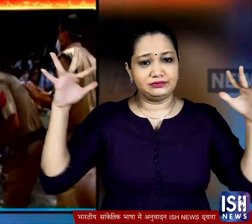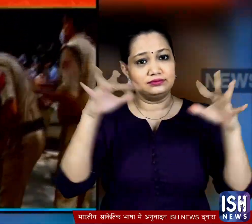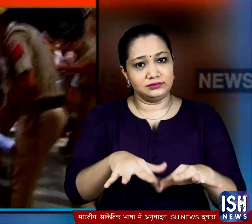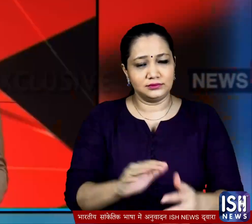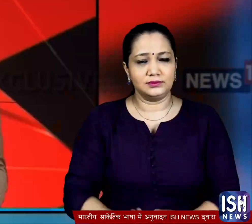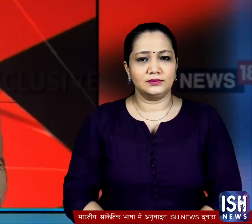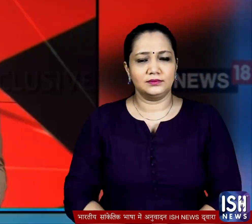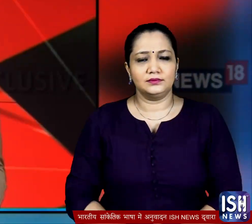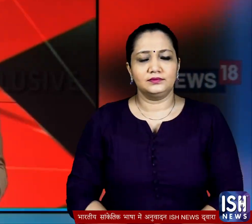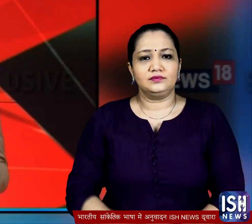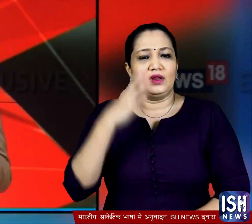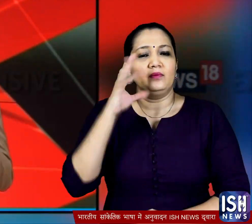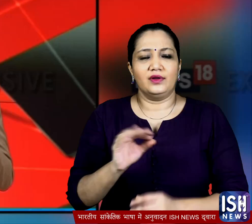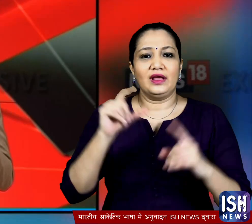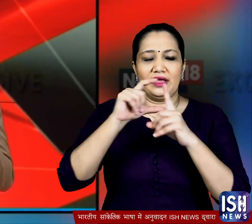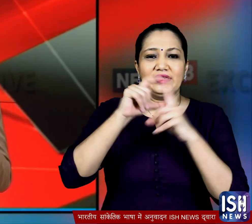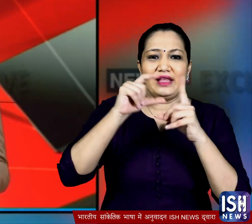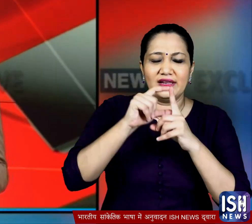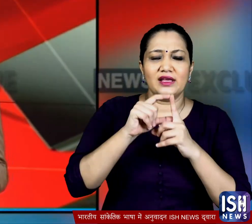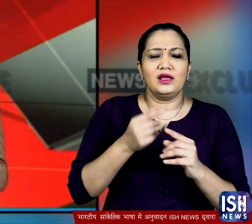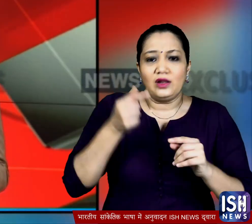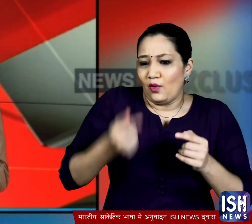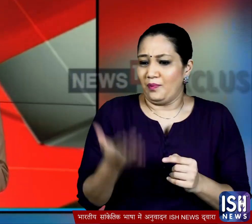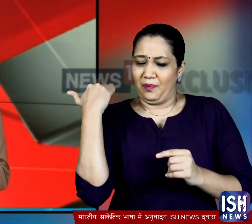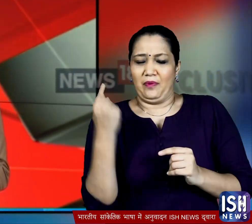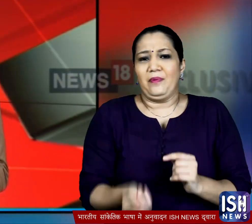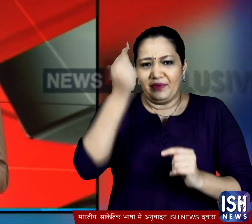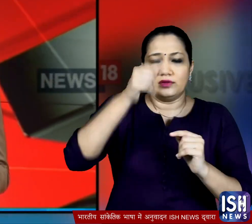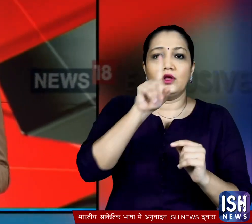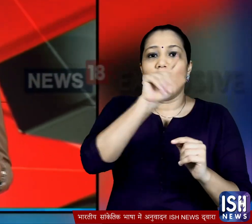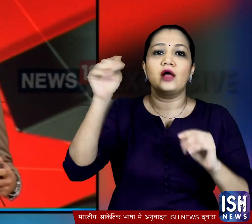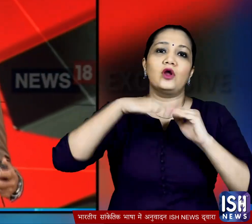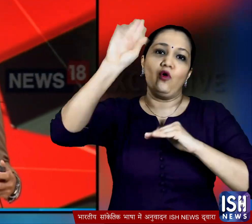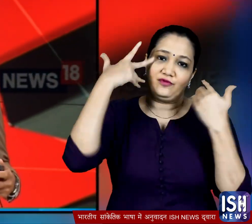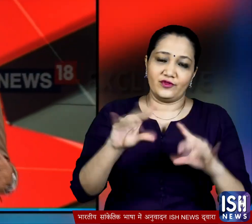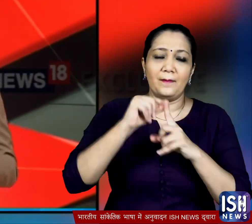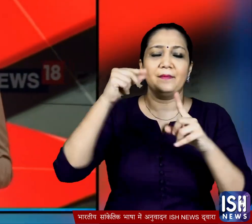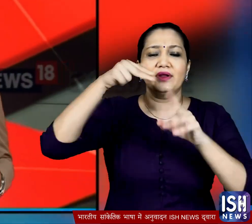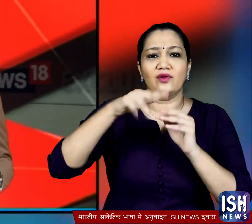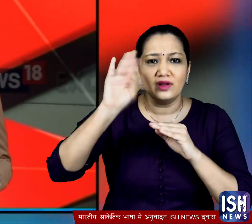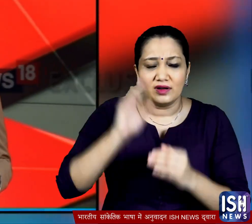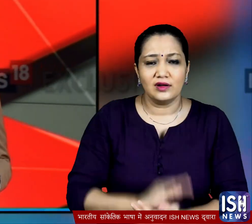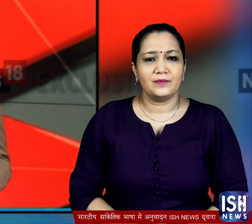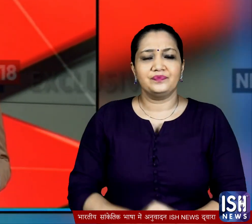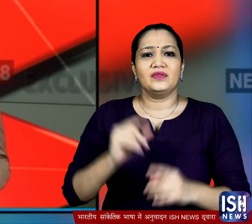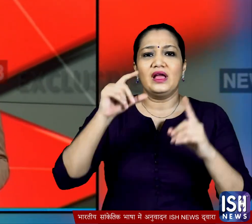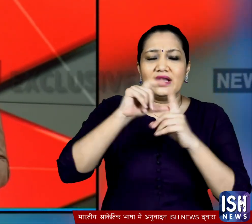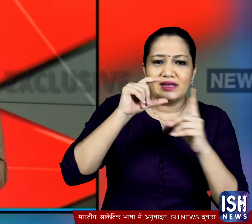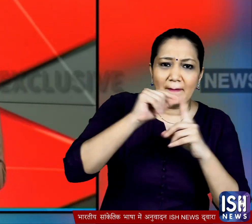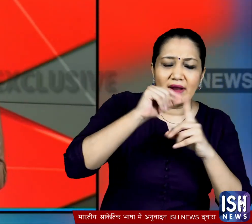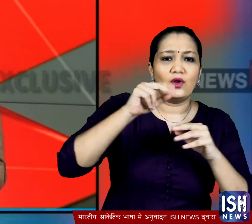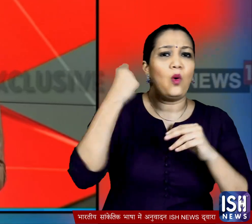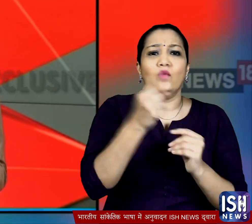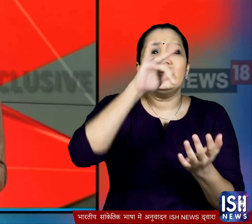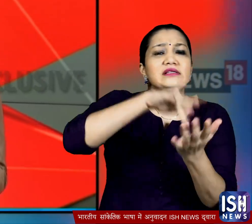गई, जिसकी सबसे बड़ी वजह यह कि दिल्ली में ताजा बढ़ोतरी के बाद पेट्रोल की कीमत 100 रुपए के करीब पहुंच गई है। पेट्रोल और डीजल के दाम बढ़ने के पीछे